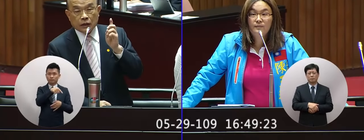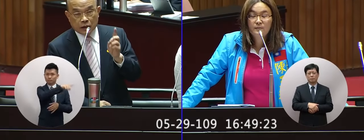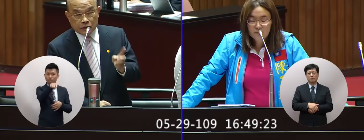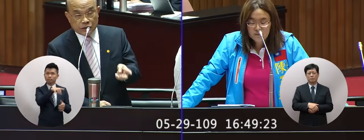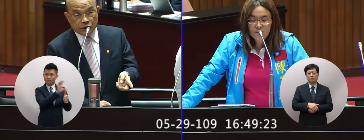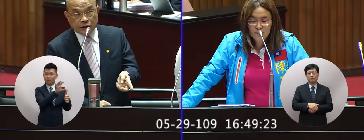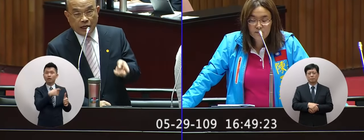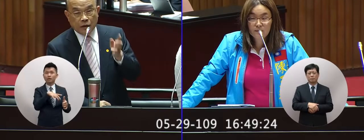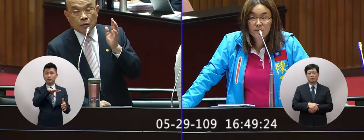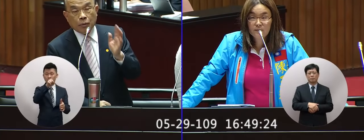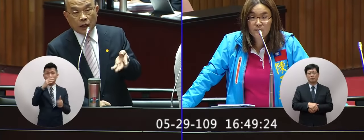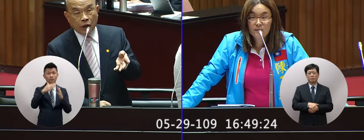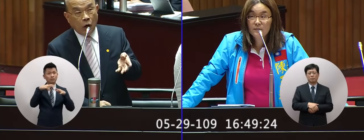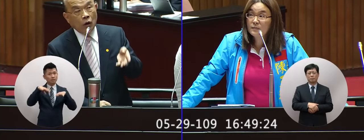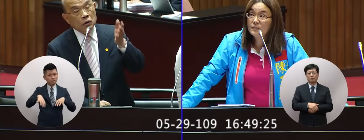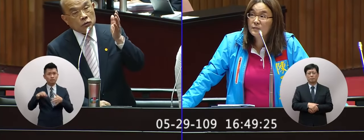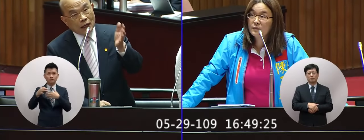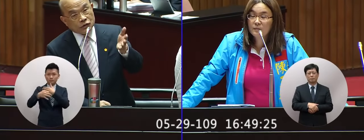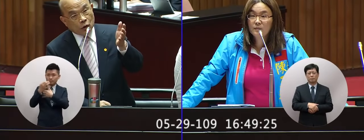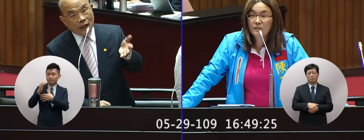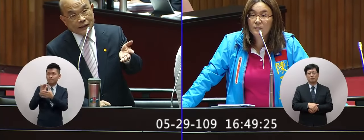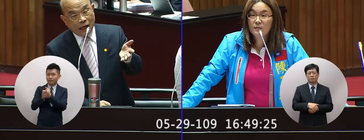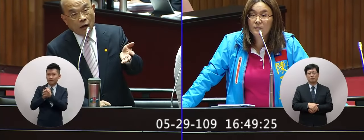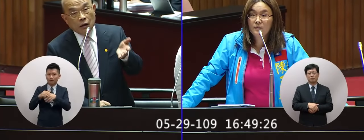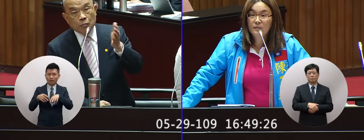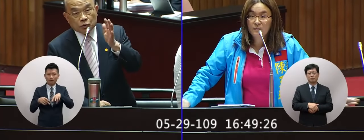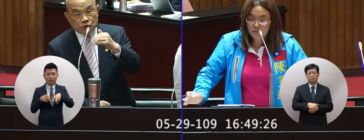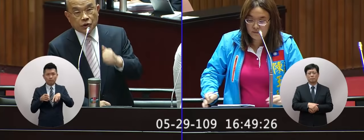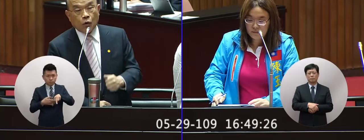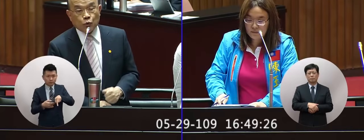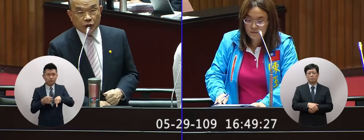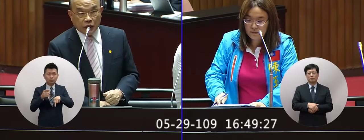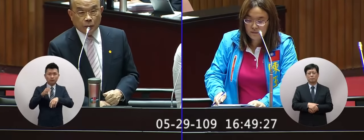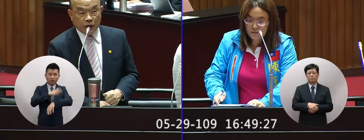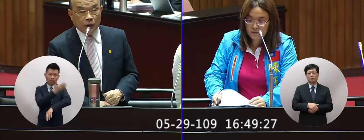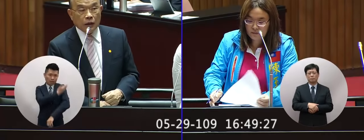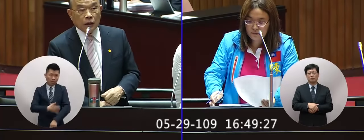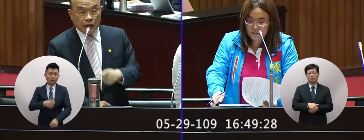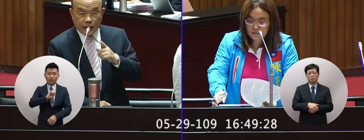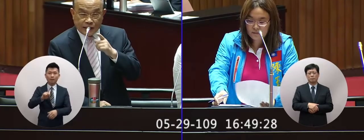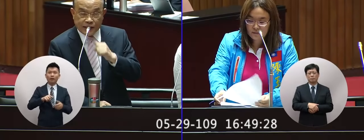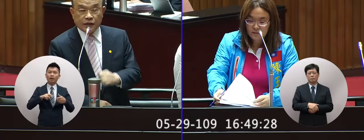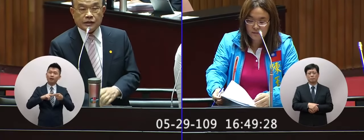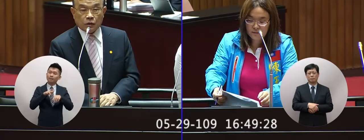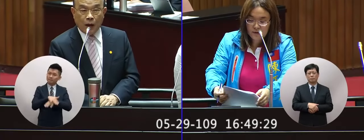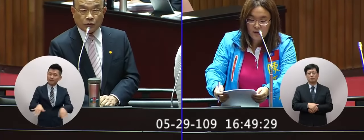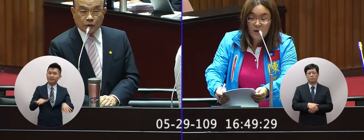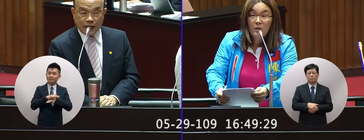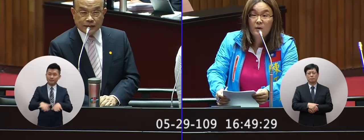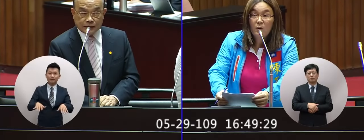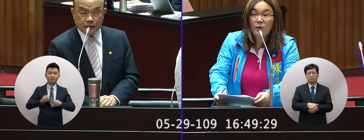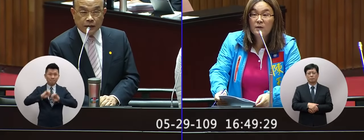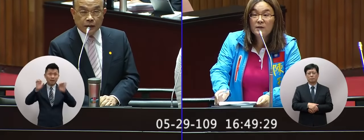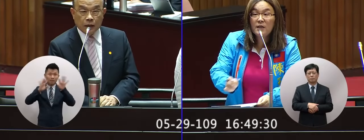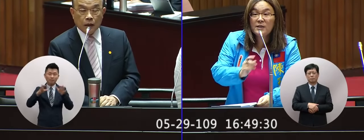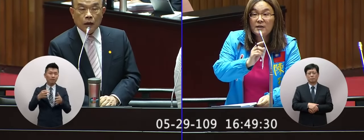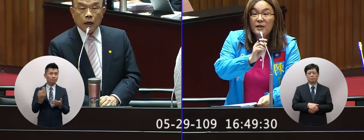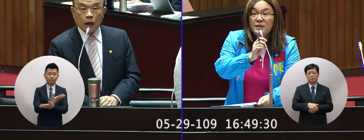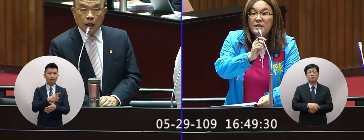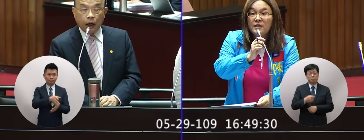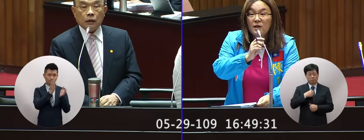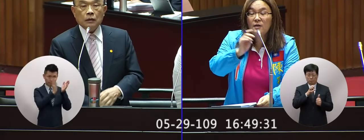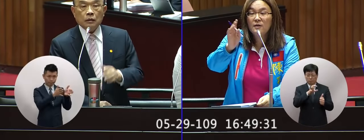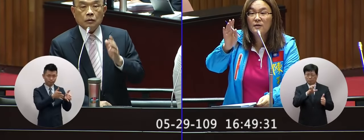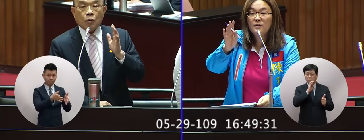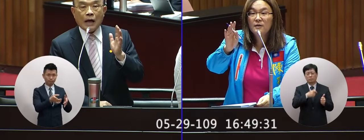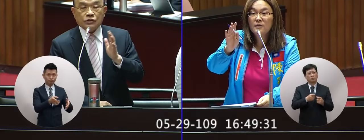居、你的亲人、朋友。断手断脚，不是只有呼吁和平，而应该谴责发动战争的人。 这个谴